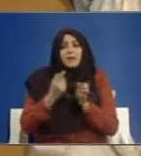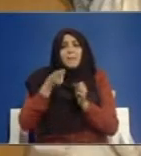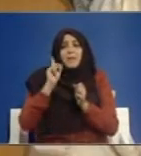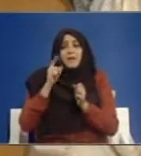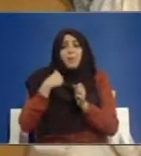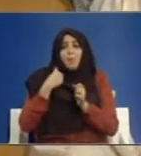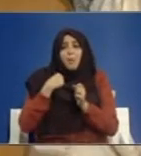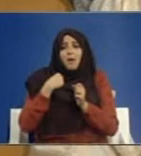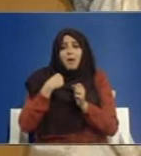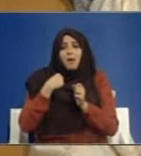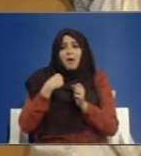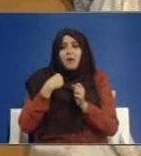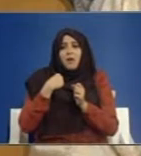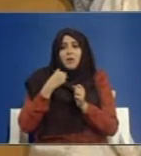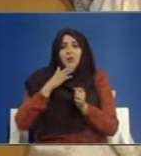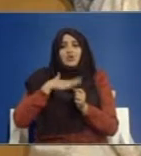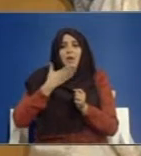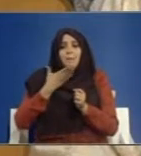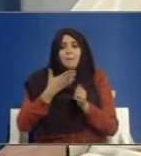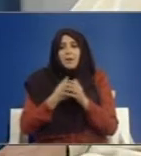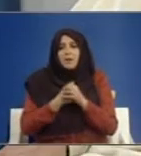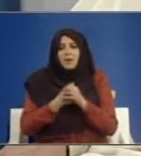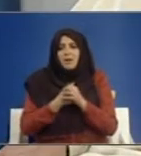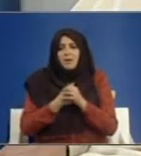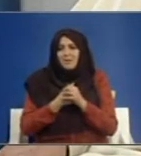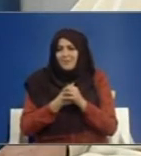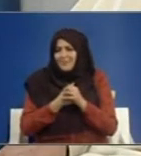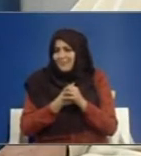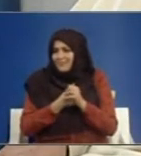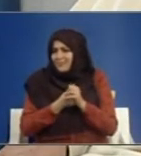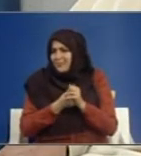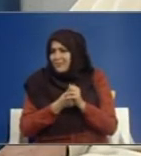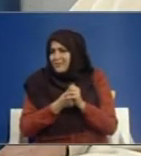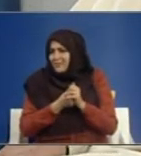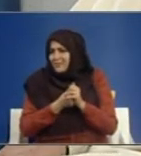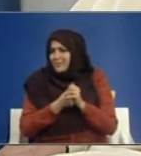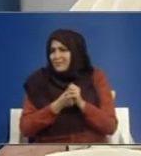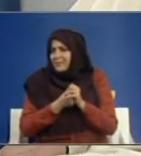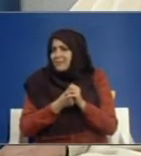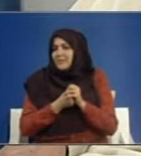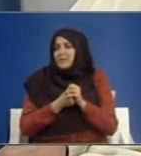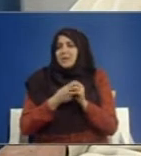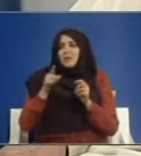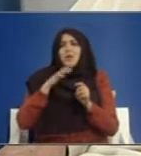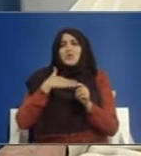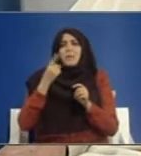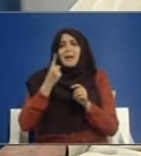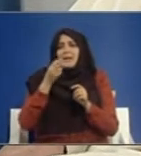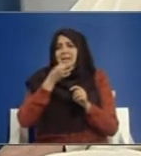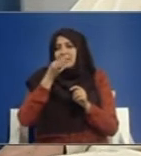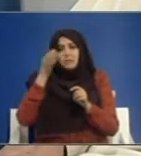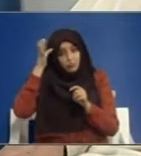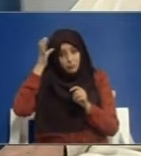أعجبني كلام الشيخ الفوزان رحمه الله ربي يذكره بالخير. سئل مرة على أنه فيه